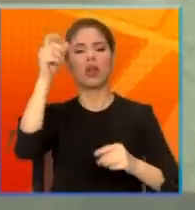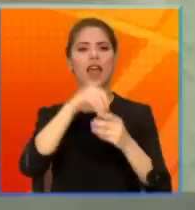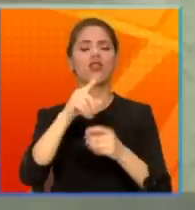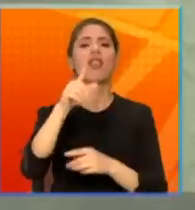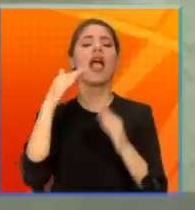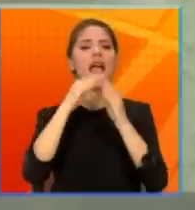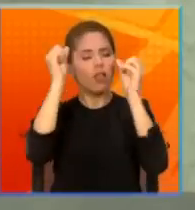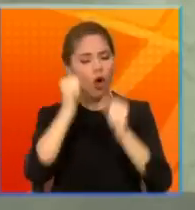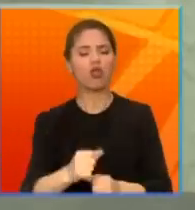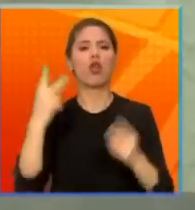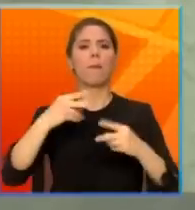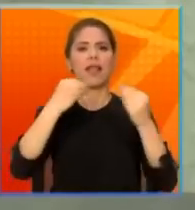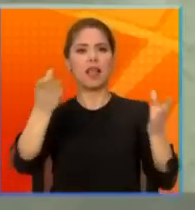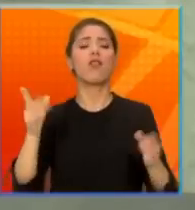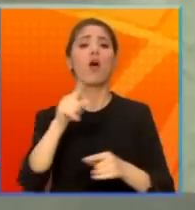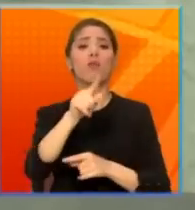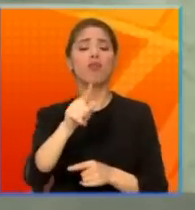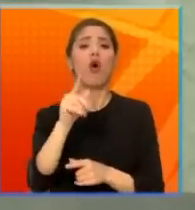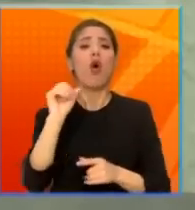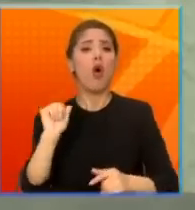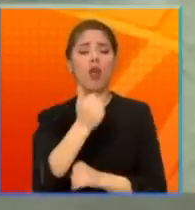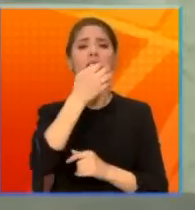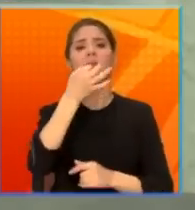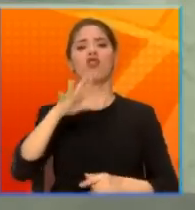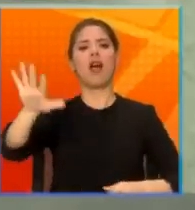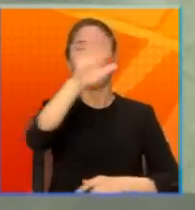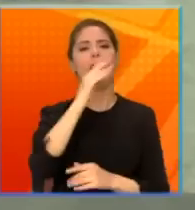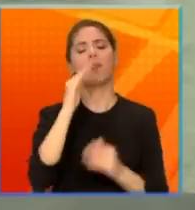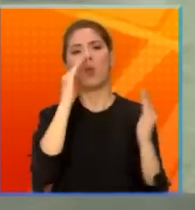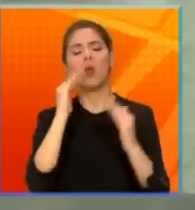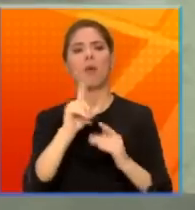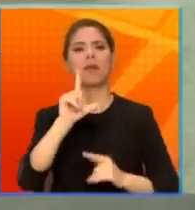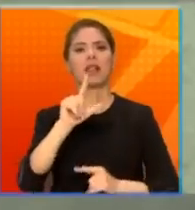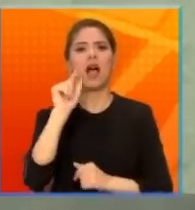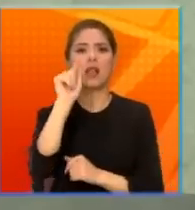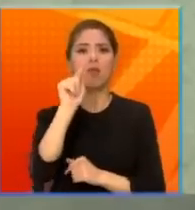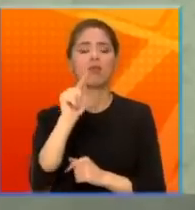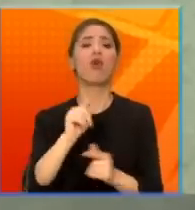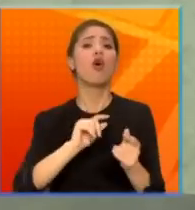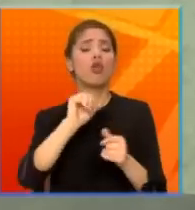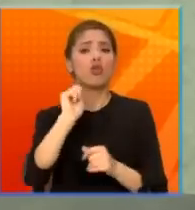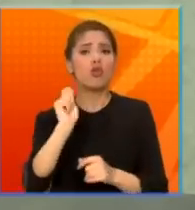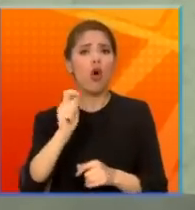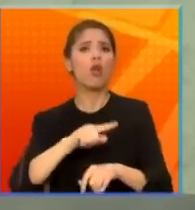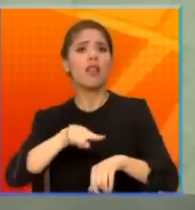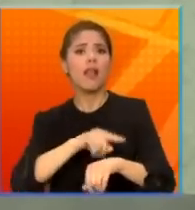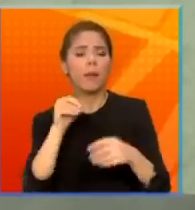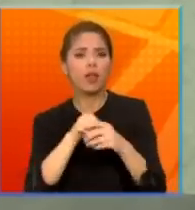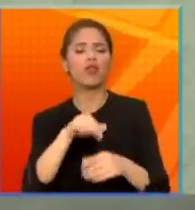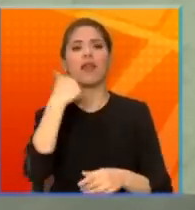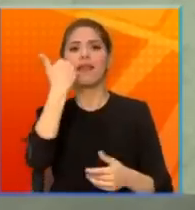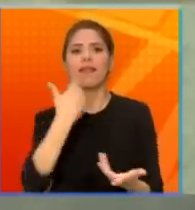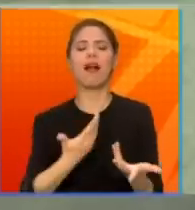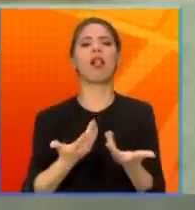mesajı verdi. Bizlere düşen bu önemli çağrılara uymak elbette. Tabii bu zorlu süreçte yalanın,